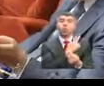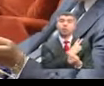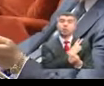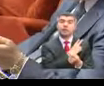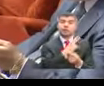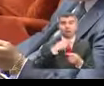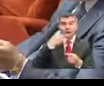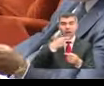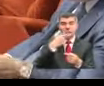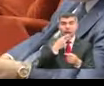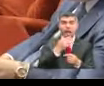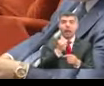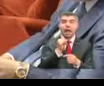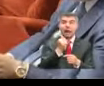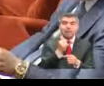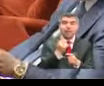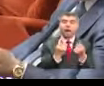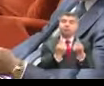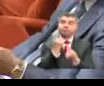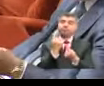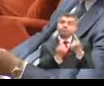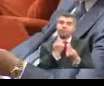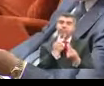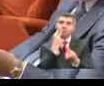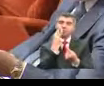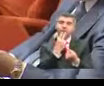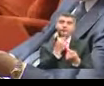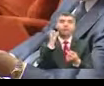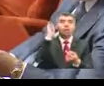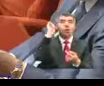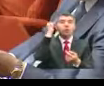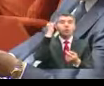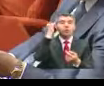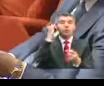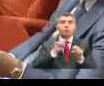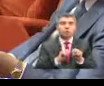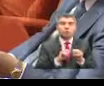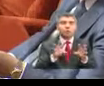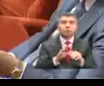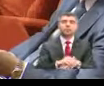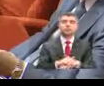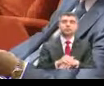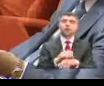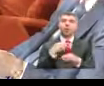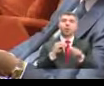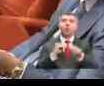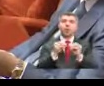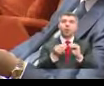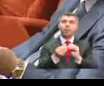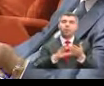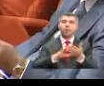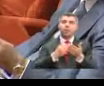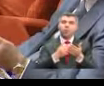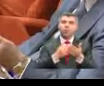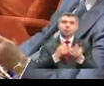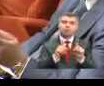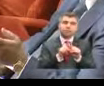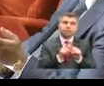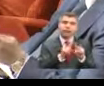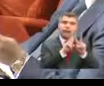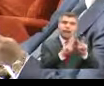كيقريو العربية هما اللي غادي يتكلفوا بالأمازيغية إلى آخره، ولكن ما غاديش ربما يكون عندهم التكوين إلى آخره. إذا هذه الإشكاليات كلها حنا كندرسوها الآن باش يكون